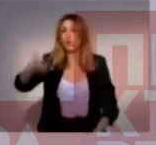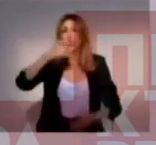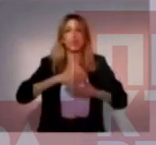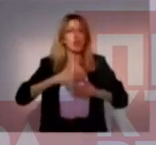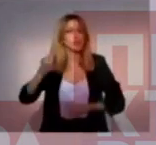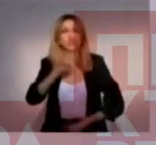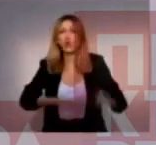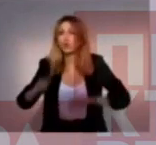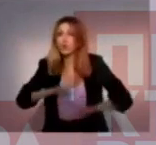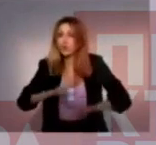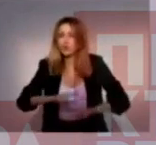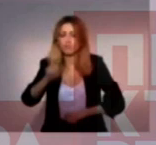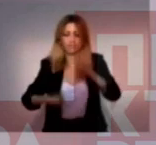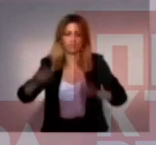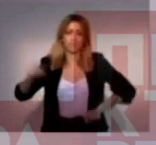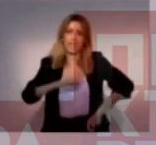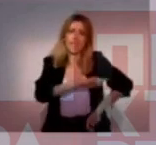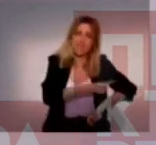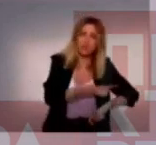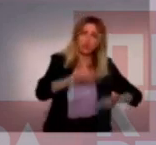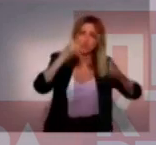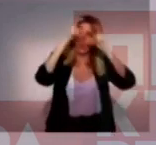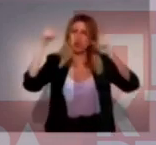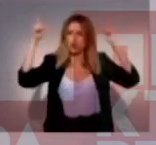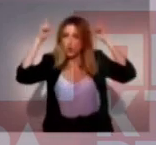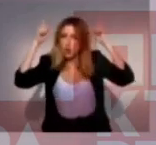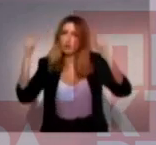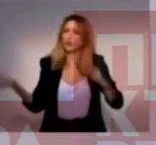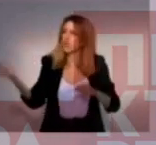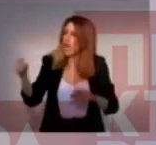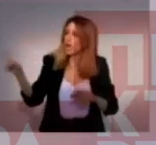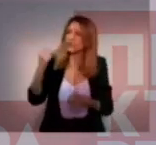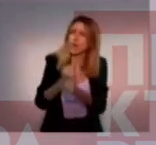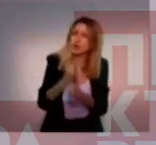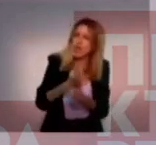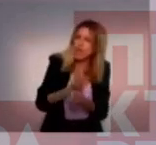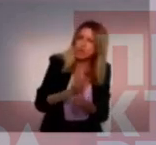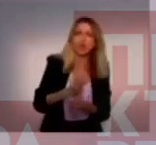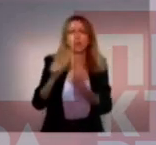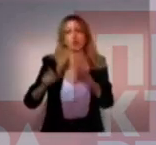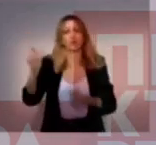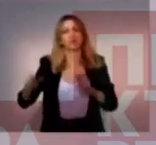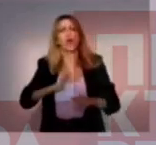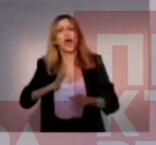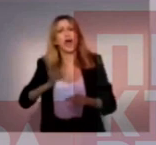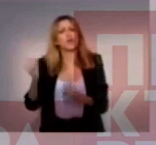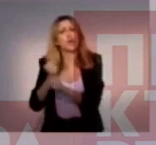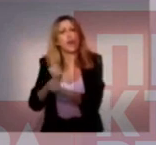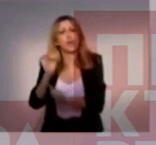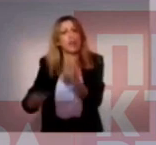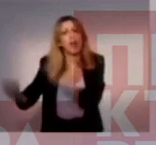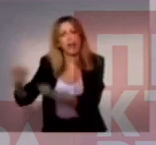καθαρισμού υπερέβαλαν εαυτόν για να μπορέσουμε σήμερα να έχουμε αυτό το θετικό